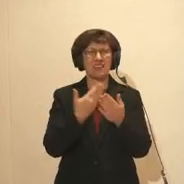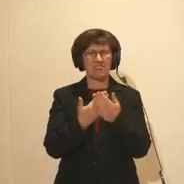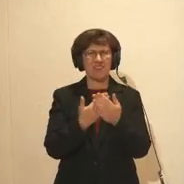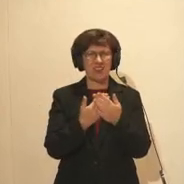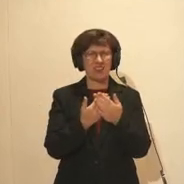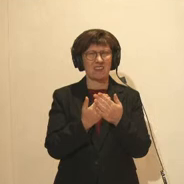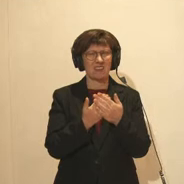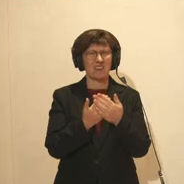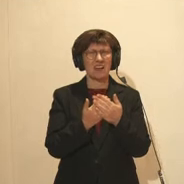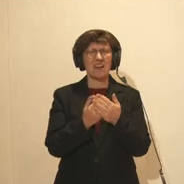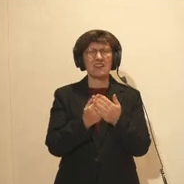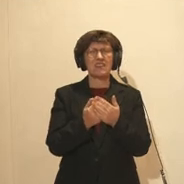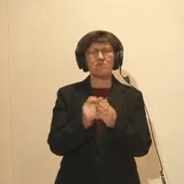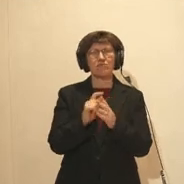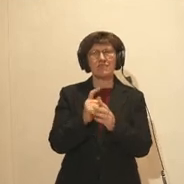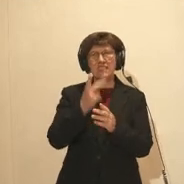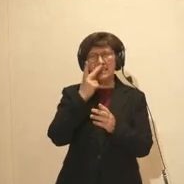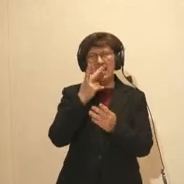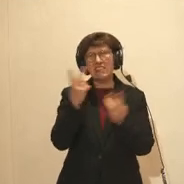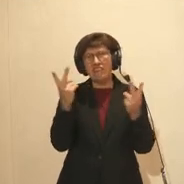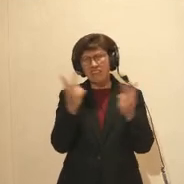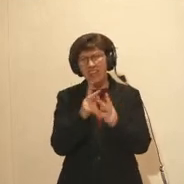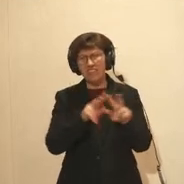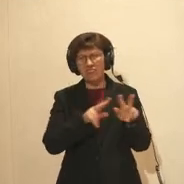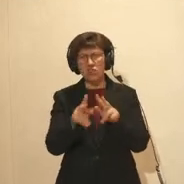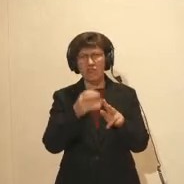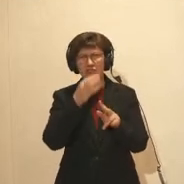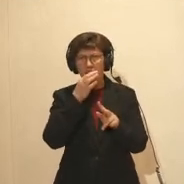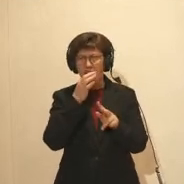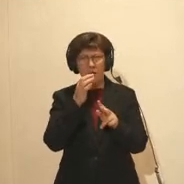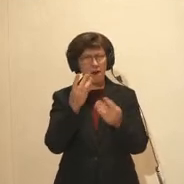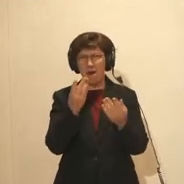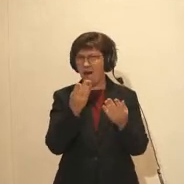krank zu sein die linke macht